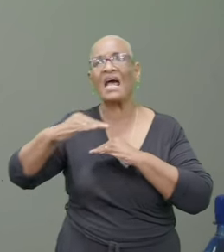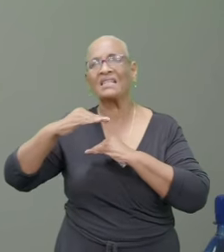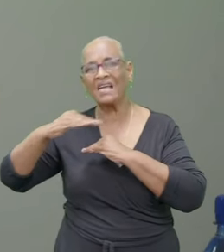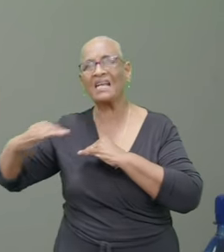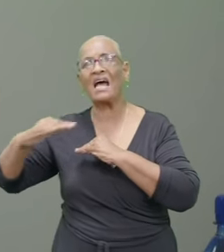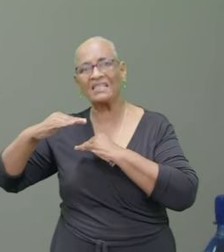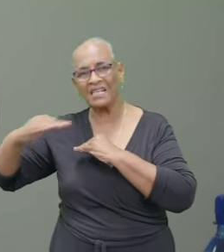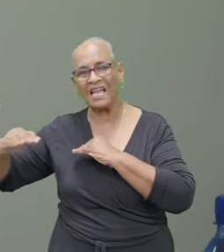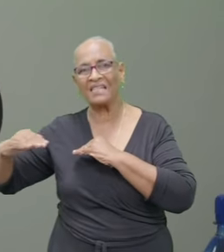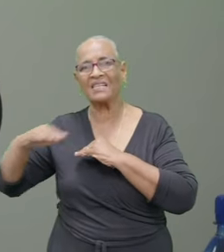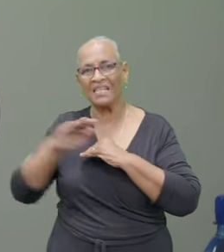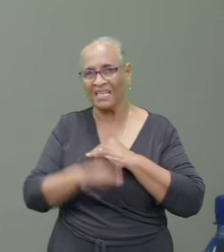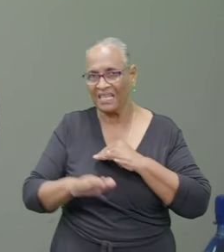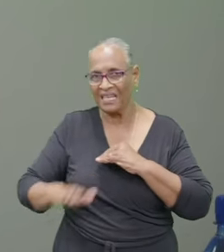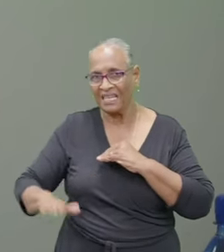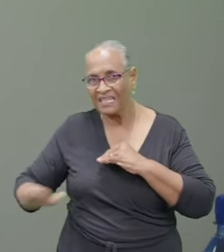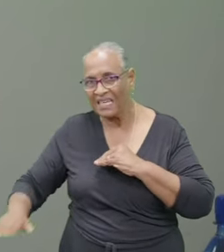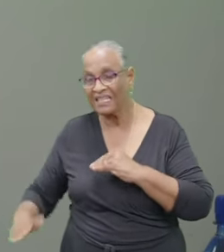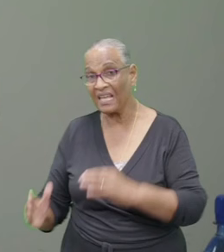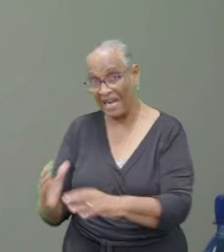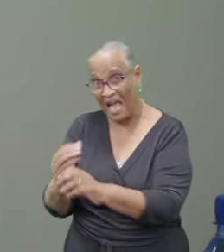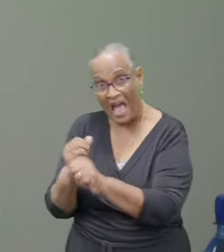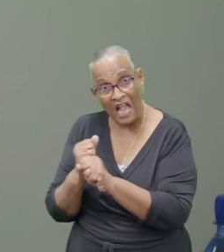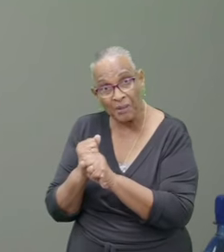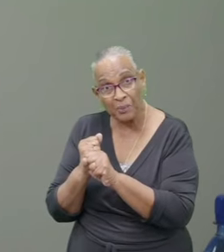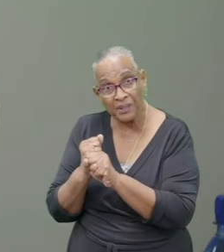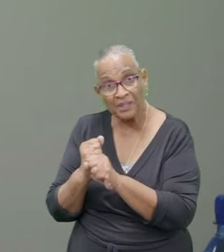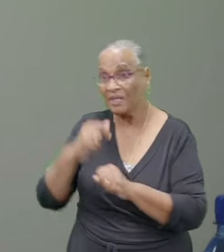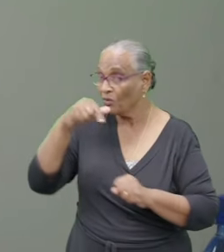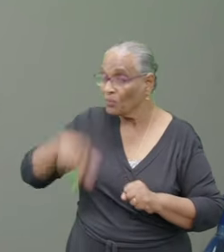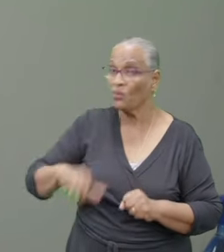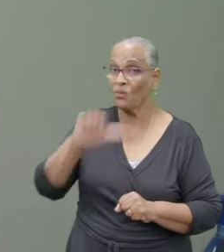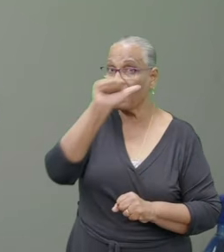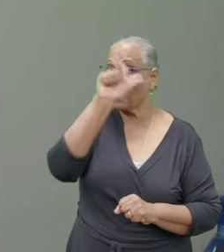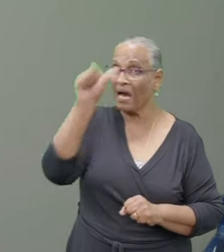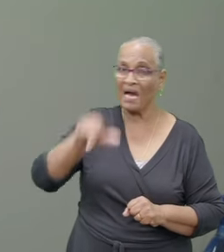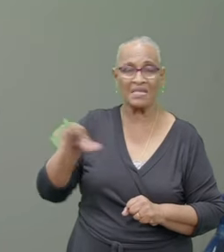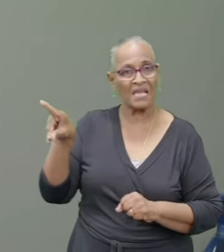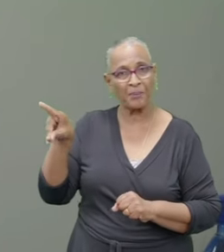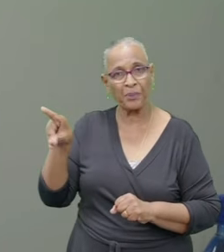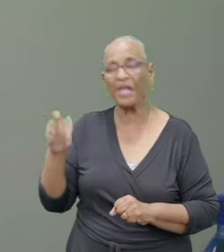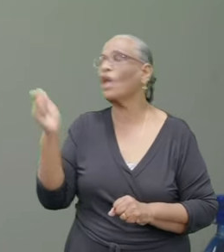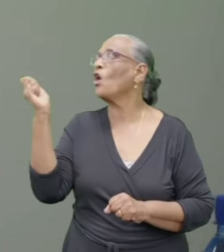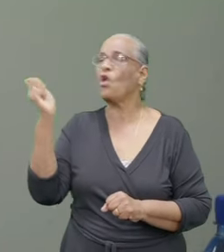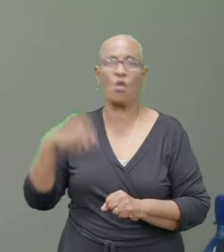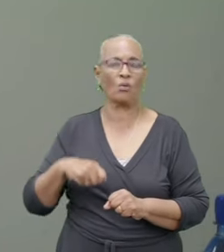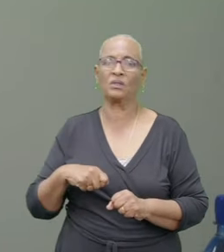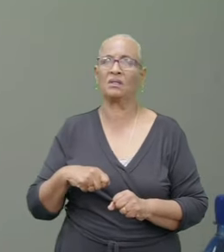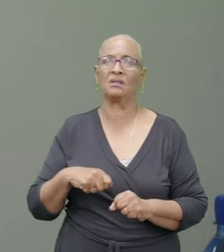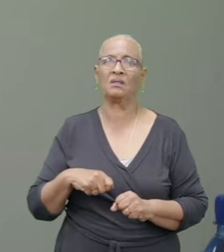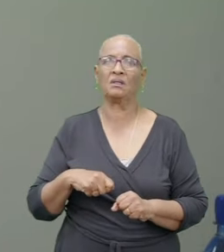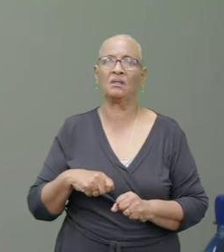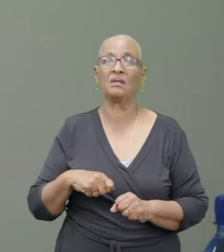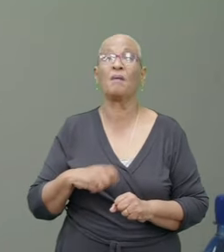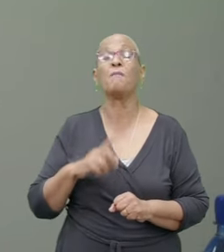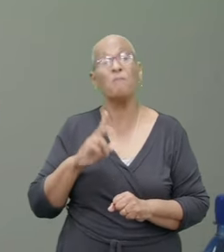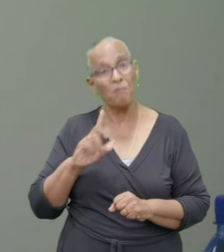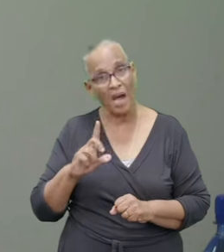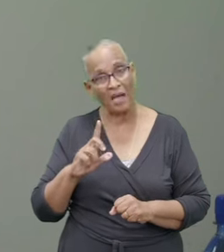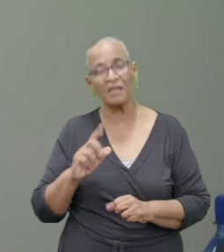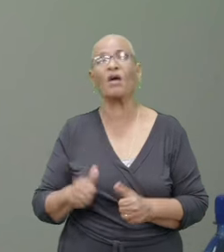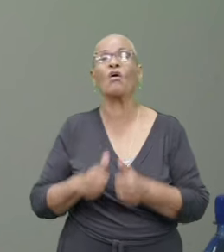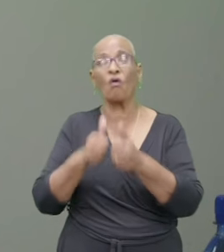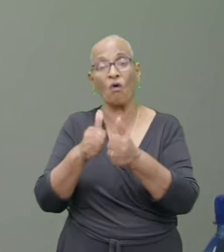te faciliteren binnen het academisch ziekenhuis. En het is al gegeven genoegzaam gezegd wat dus natuurlijk de gevolgen, de consequenties